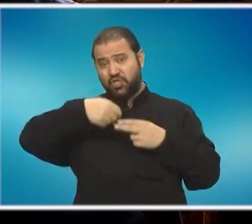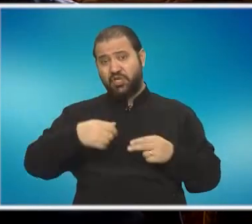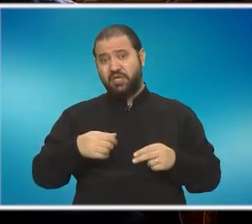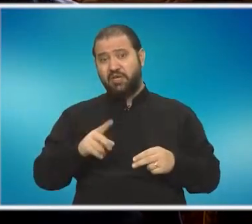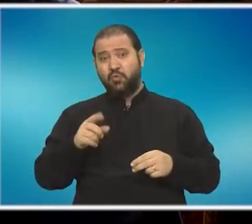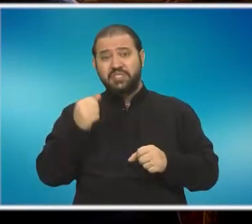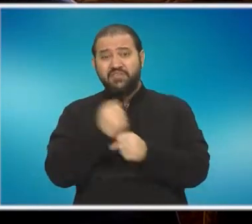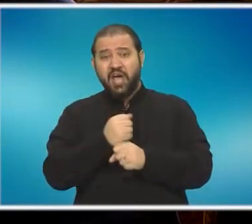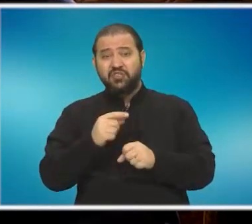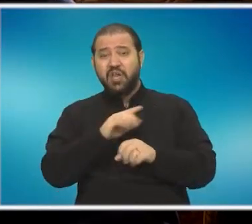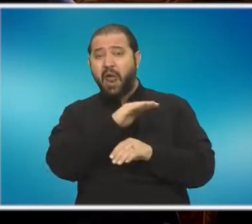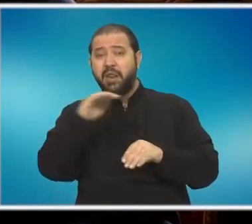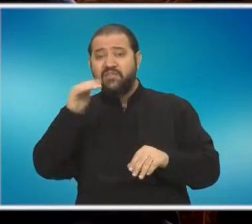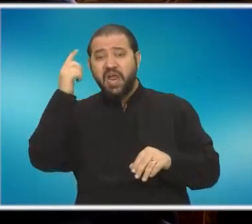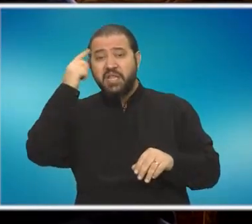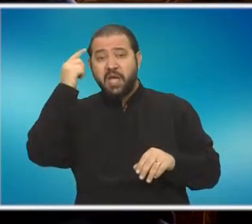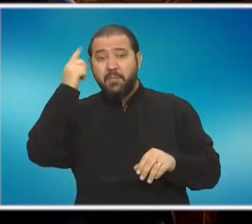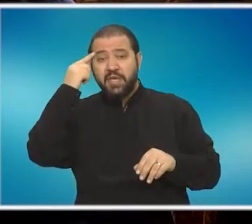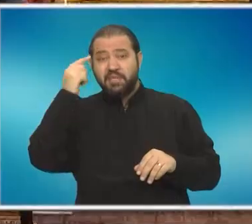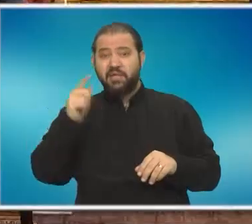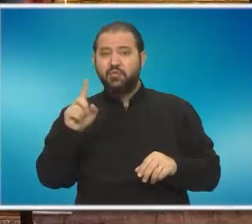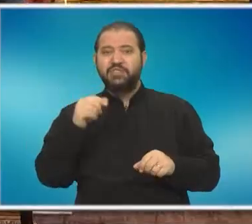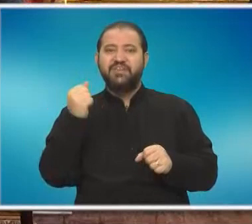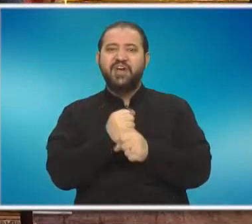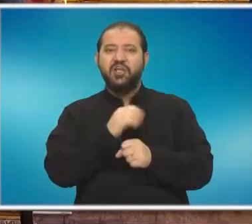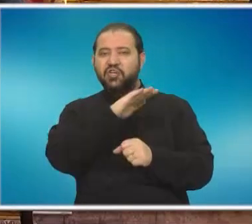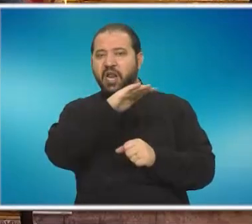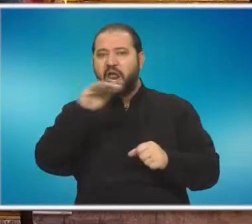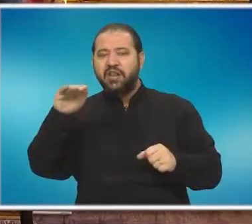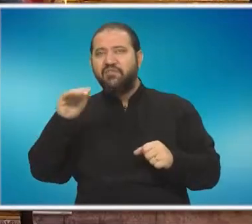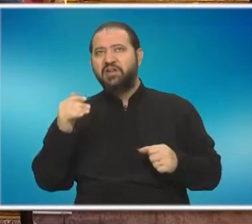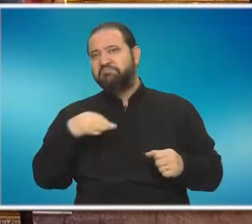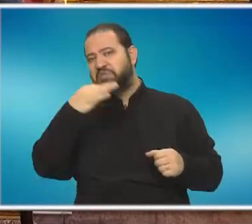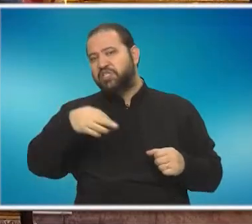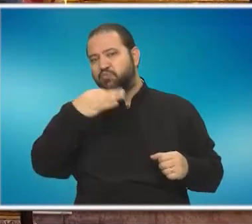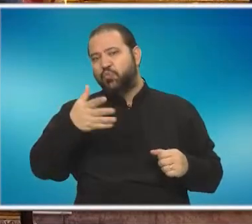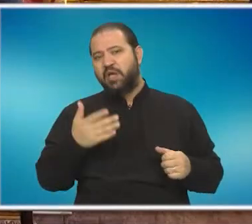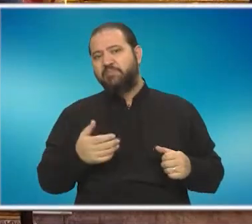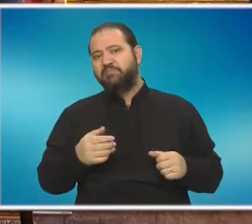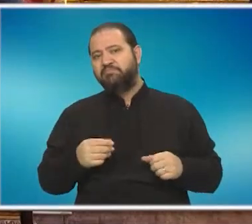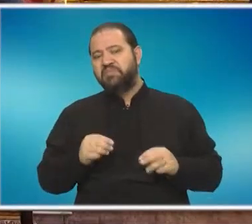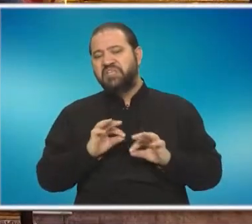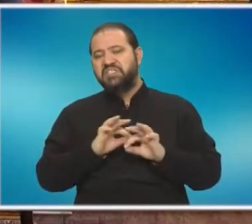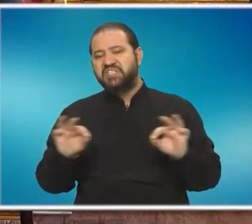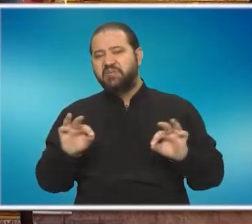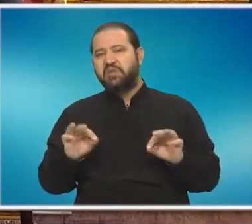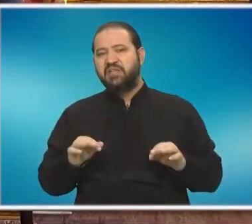Părtășia nu se face la nivel mental, nu se face la nivel, să spunem, de simplă afectivitate și